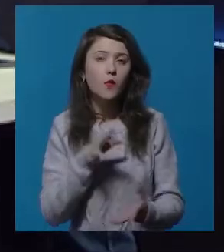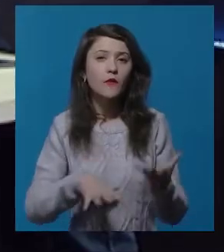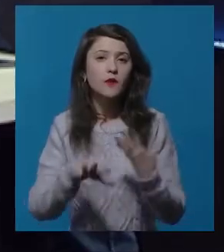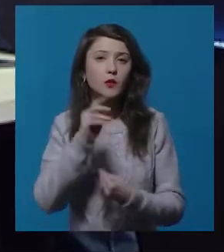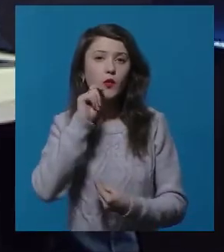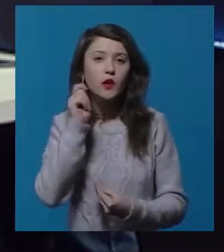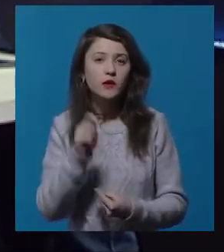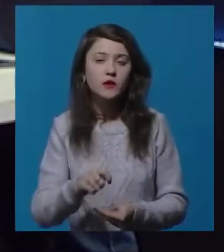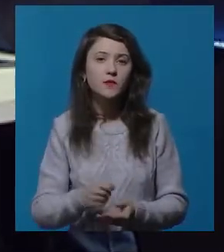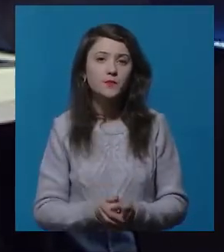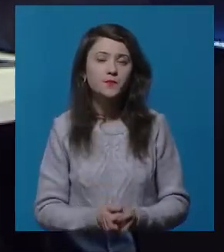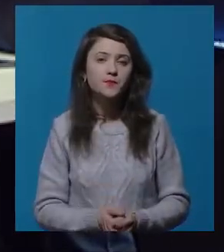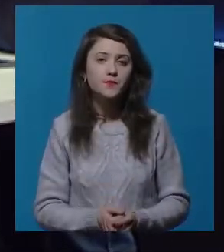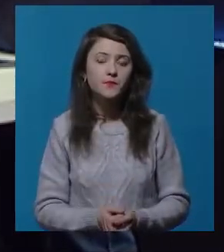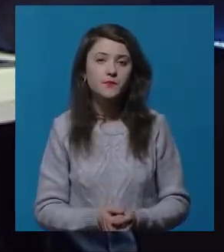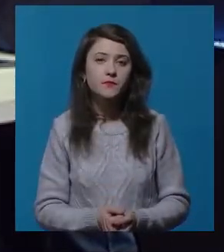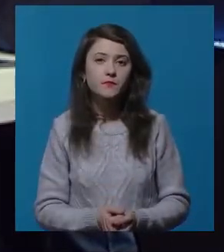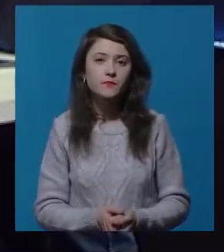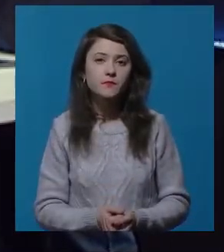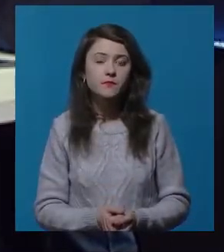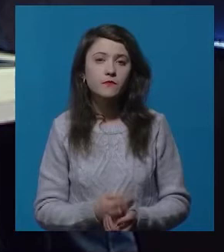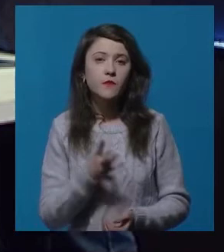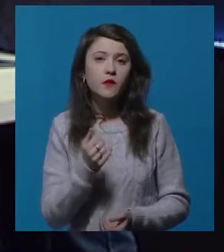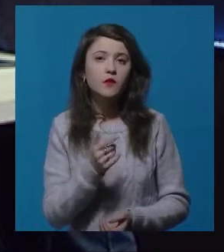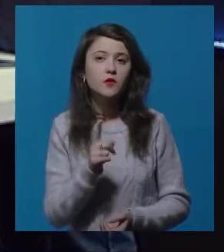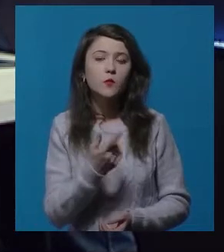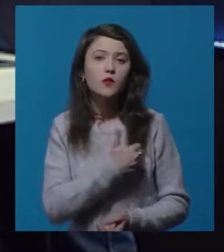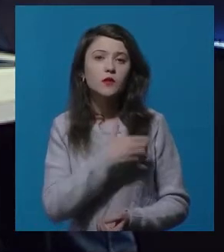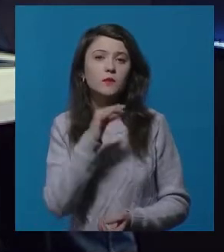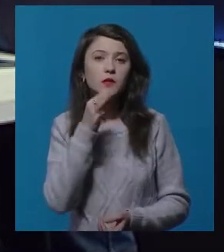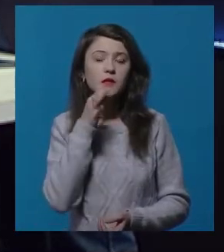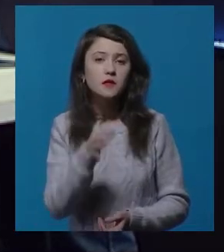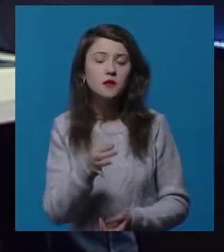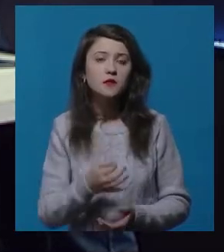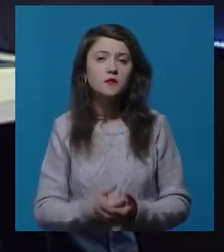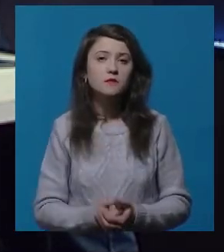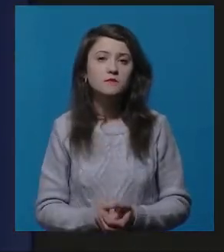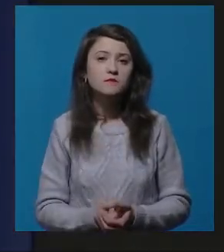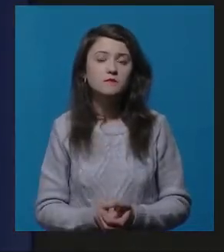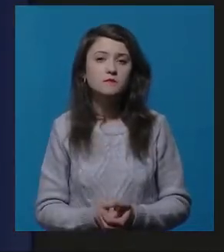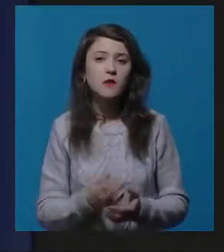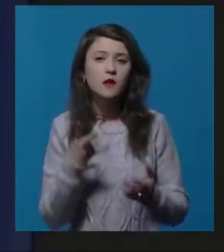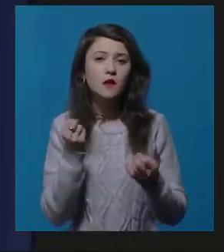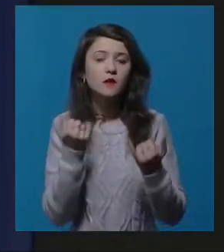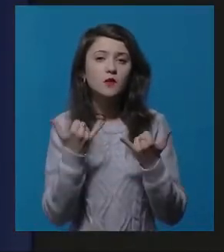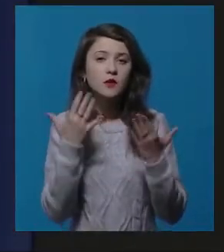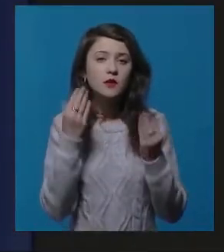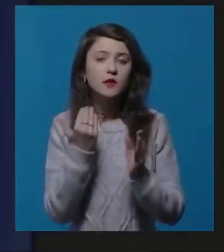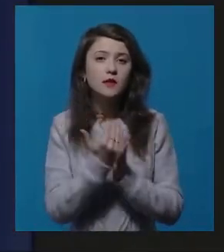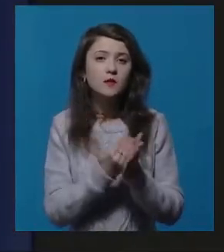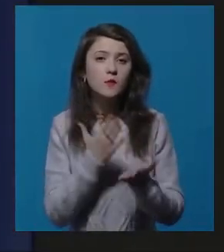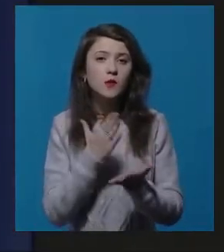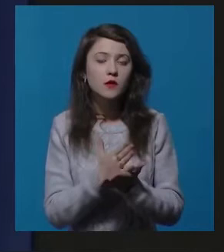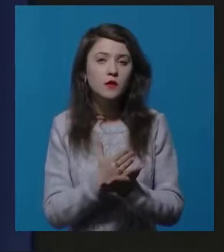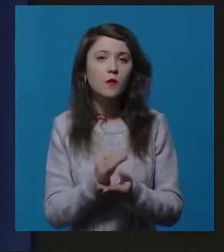так. І на чому хотілося наголосити – на сьогоднішній день система є усталеною,